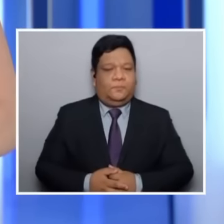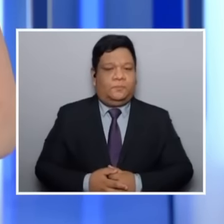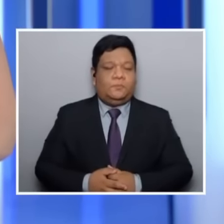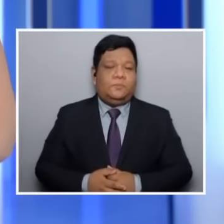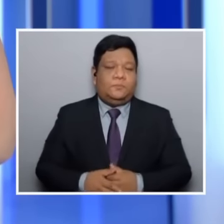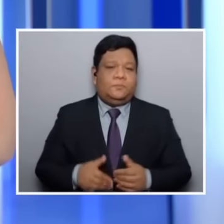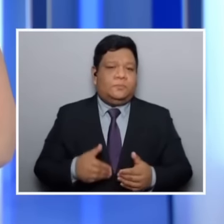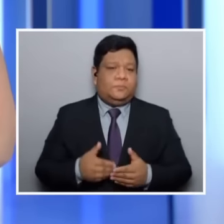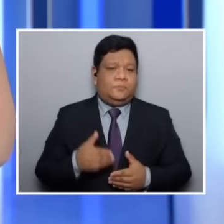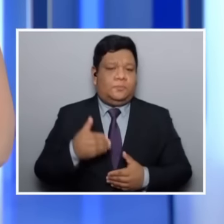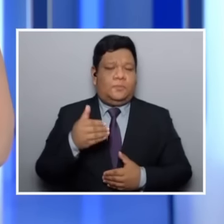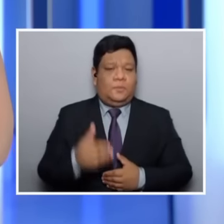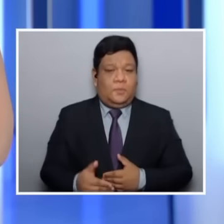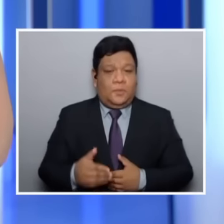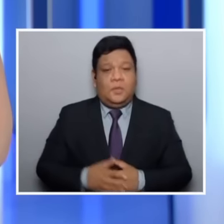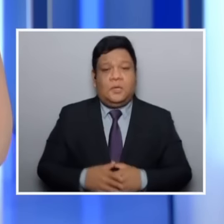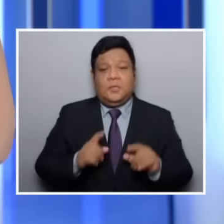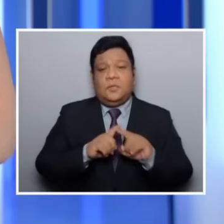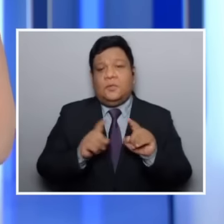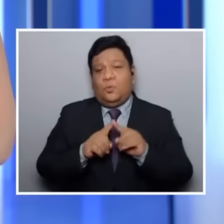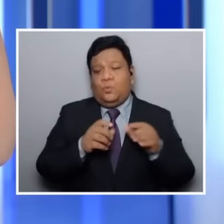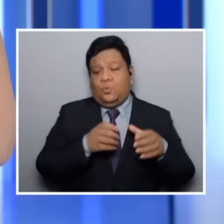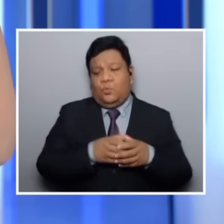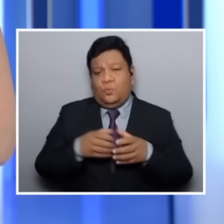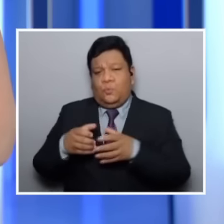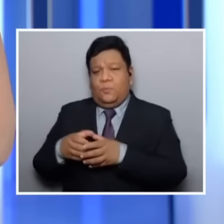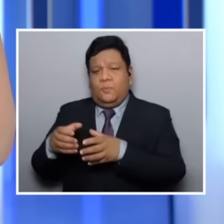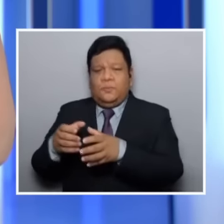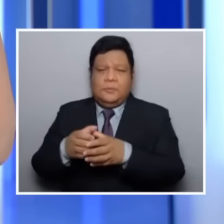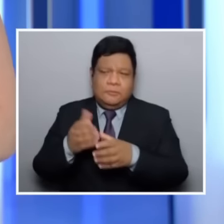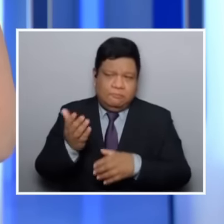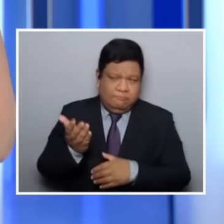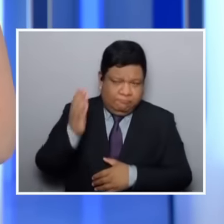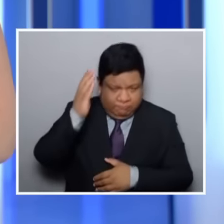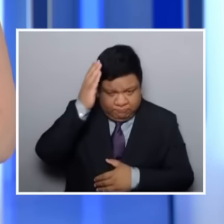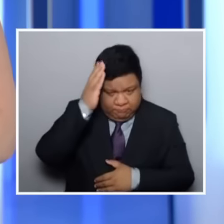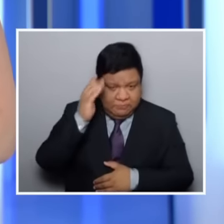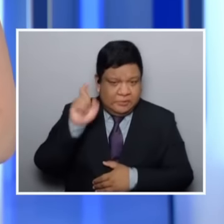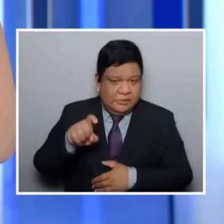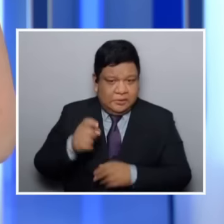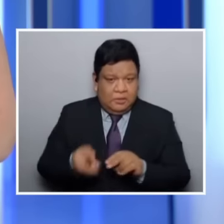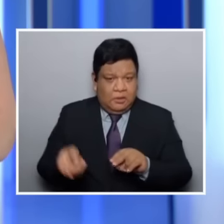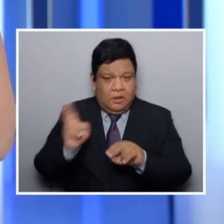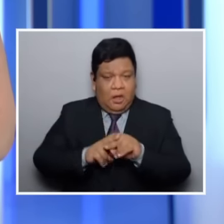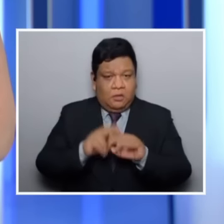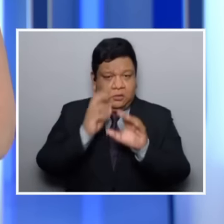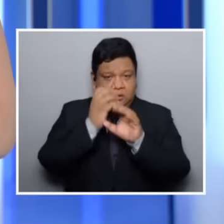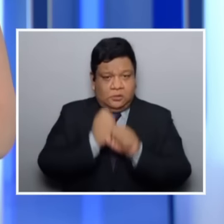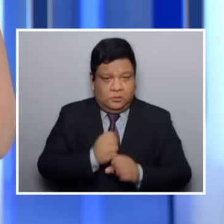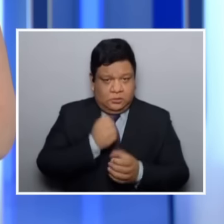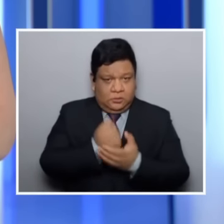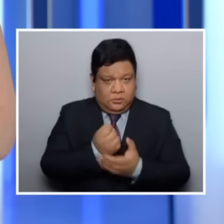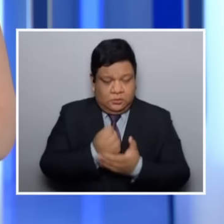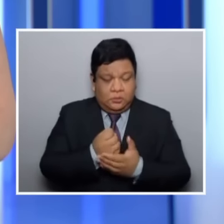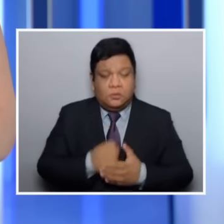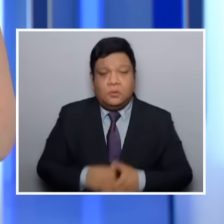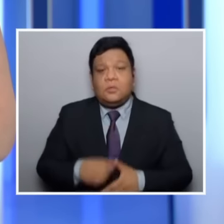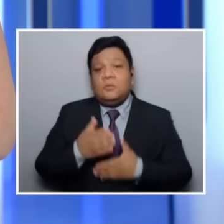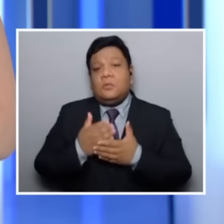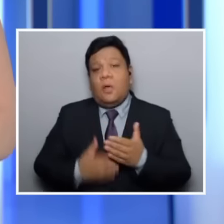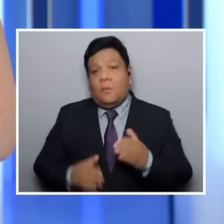Umaapela ang mga grupo na mapagbigyan sila sa hiling na taas sahod. Tingin din ng ilang education advocates na sa